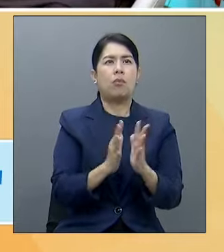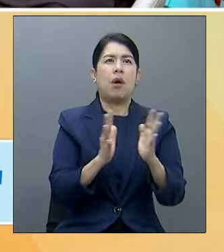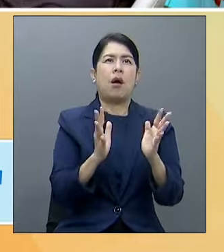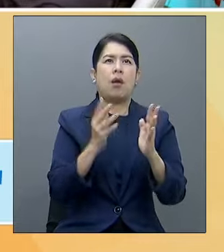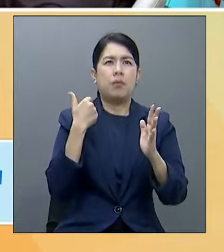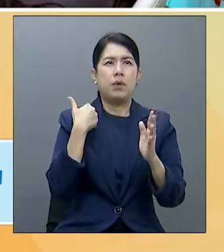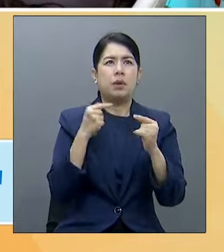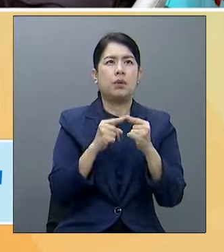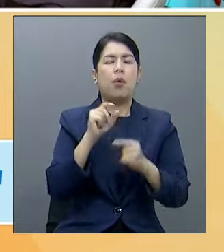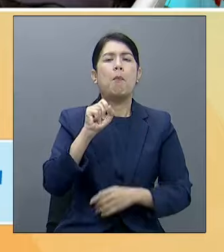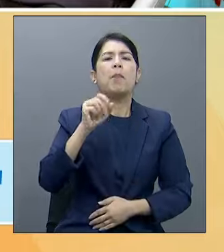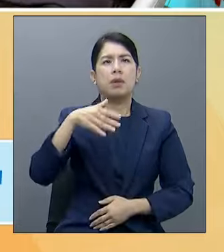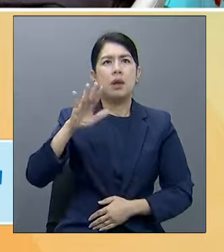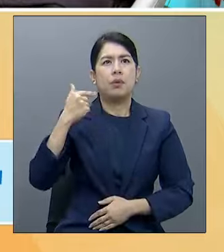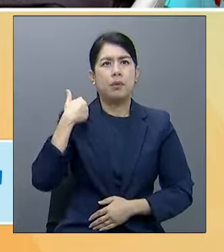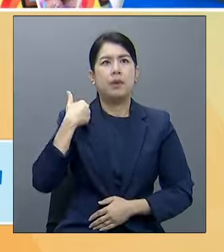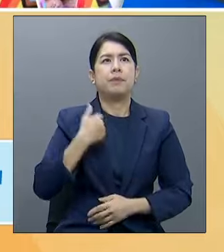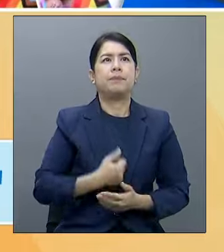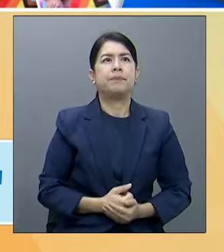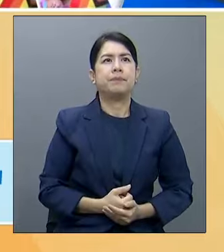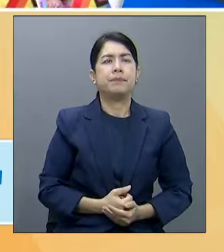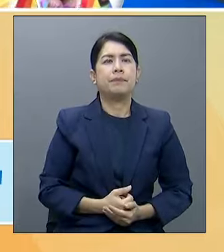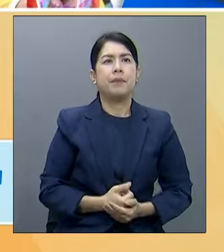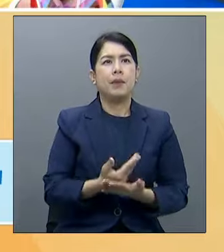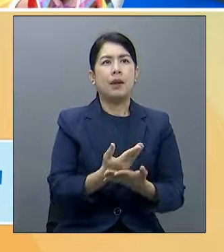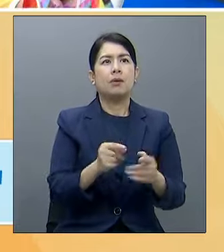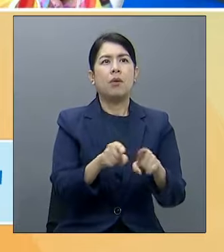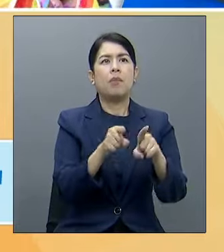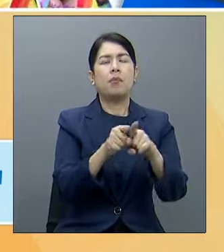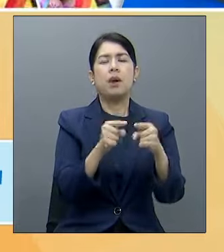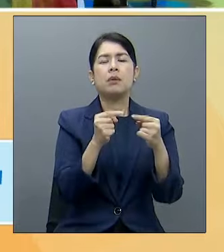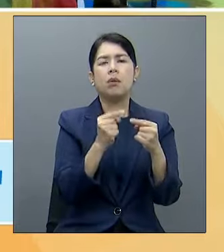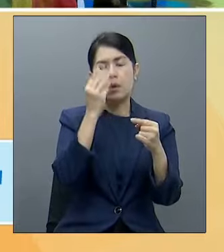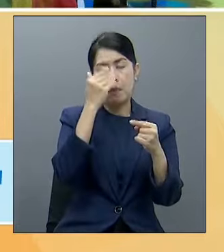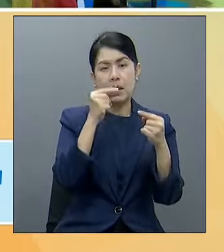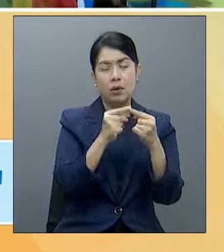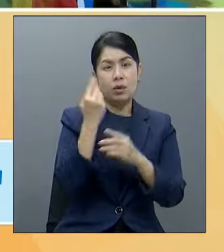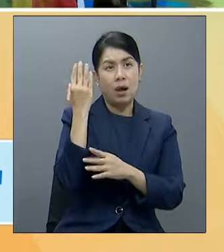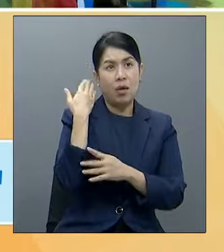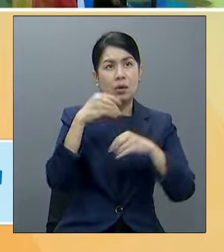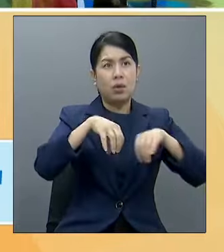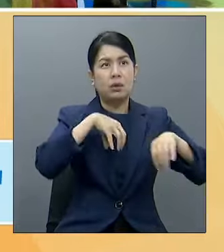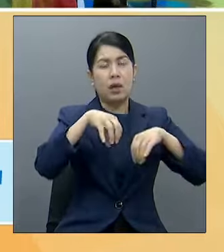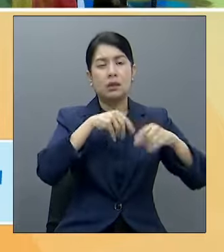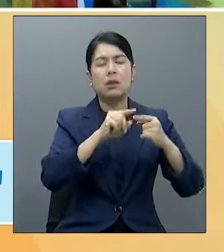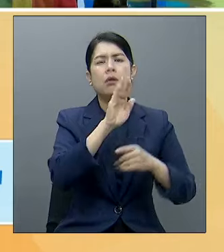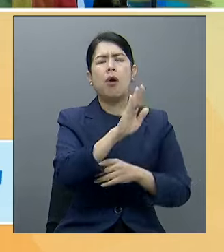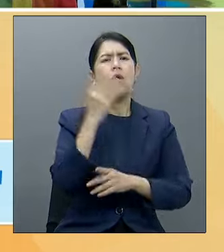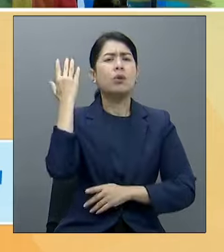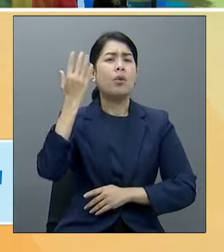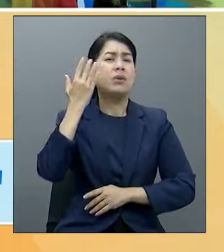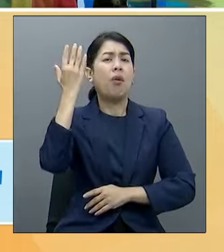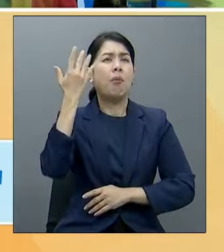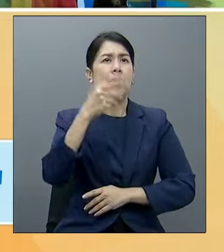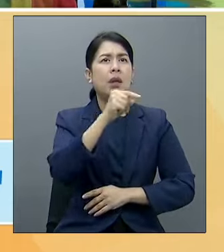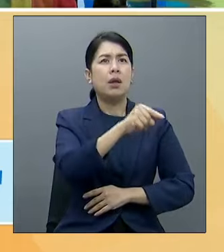คนเป็นครั้งแรกของประเทศนะคะ คือมันเหมือนมันเป็นการกระตุกเลยเพราะว่าตอนที่จัดที่สีลมตอนนั้นก็ว่ายิ่งใหญ่แล้วแต่พอมาอยู่ที่พระราม1ส